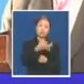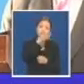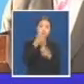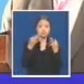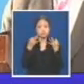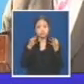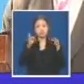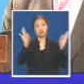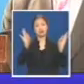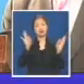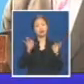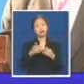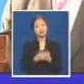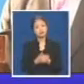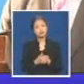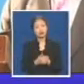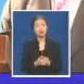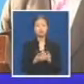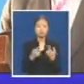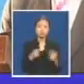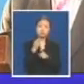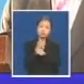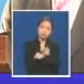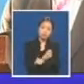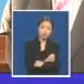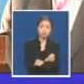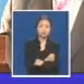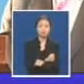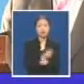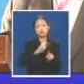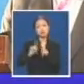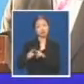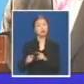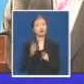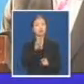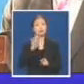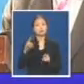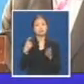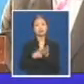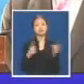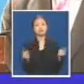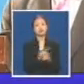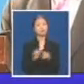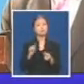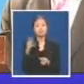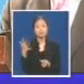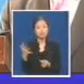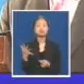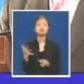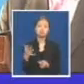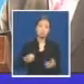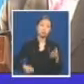ระพี่น้องที่เป็นผู้ใช้แรงงานแต่ว่าไม่อยู่ในระบบประกันสังคมนั้นก็ไม่มีโอก